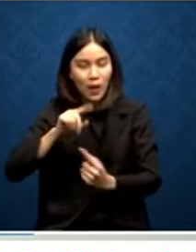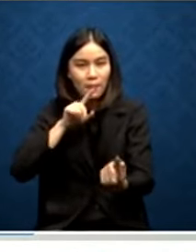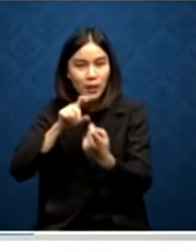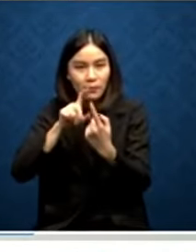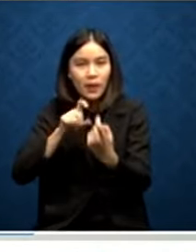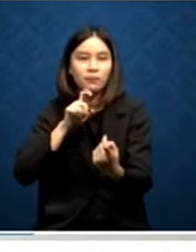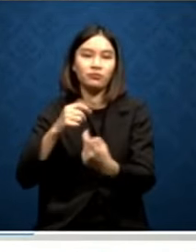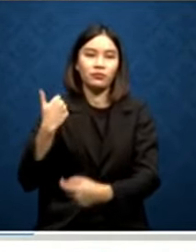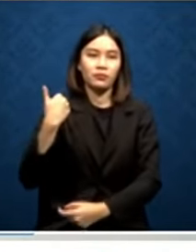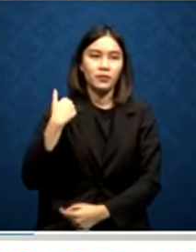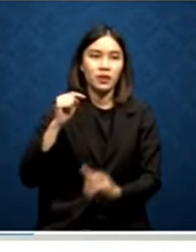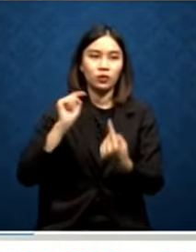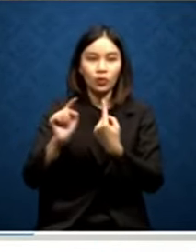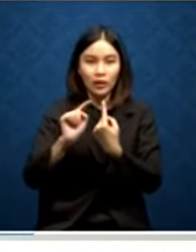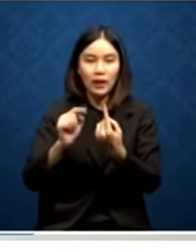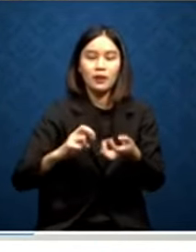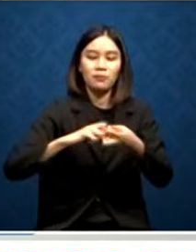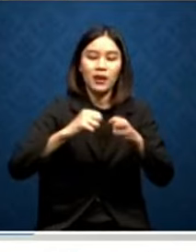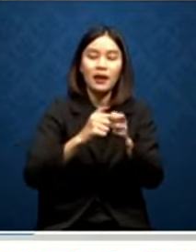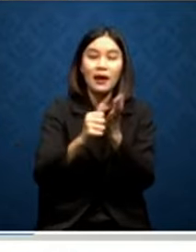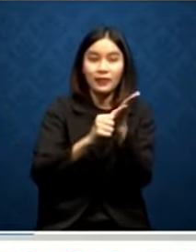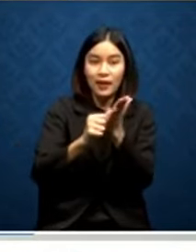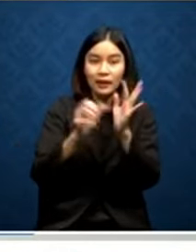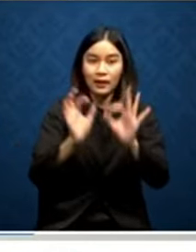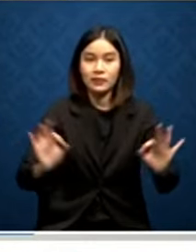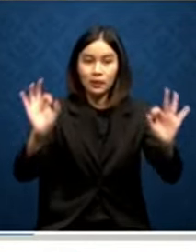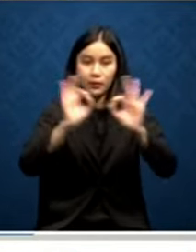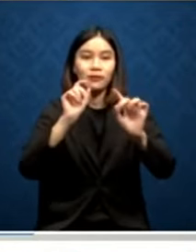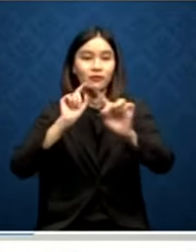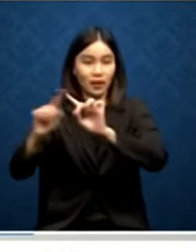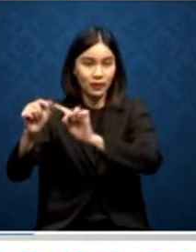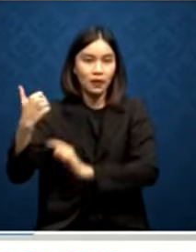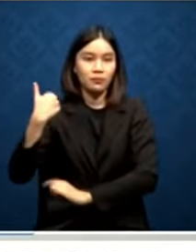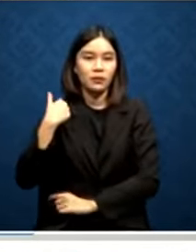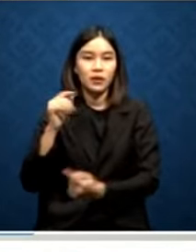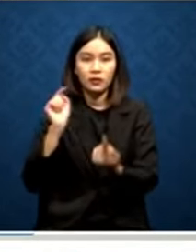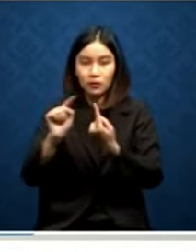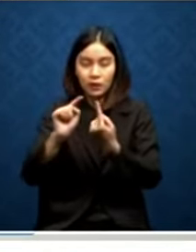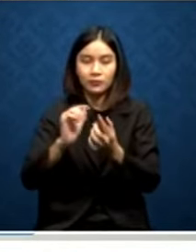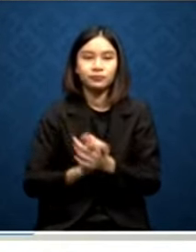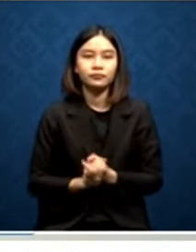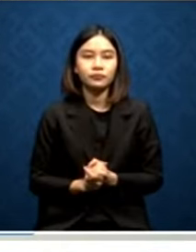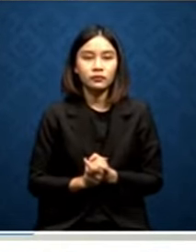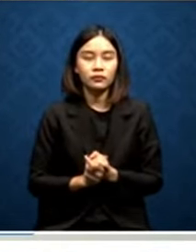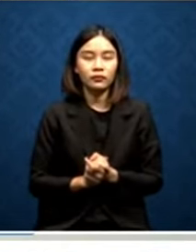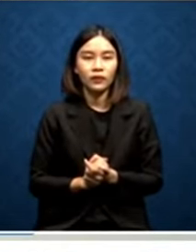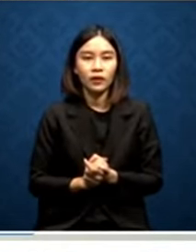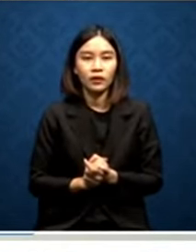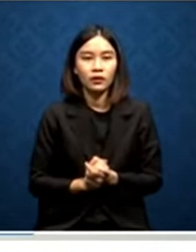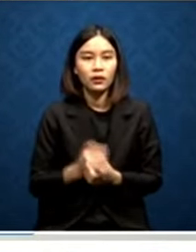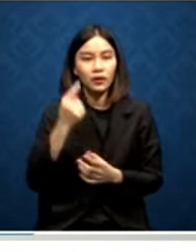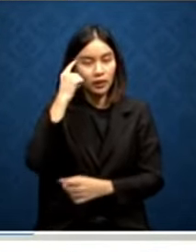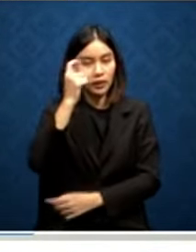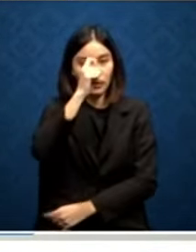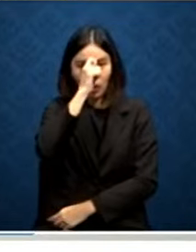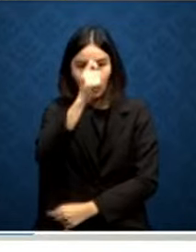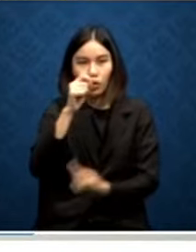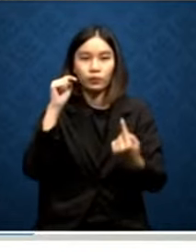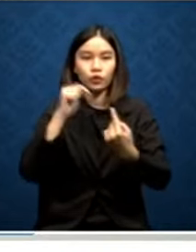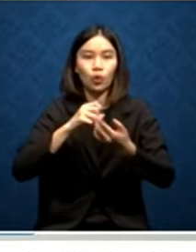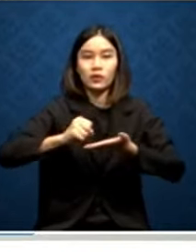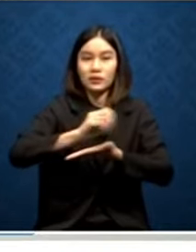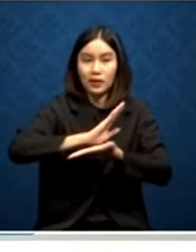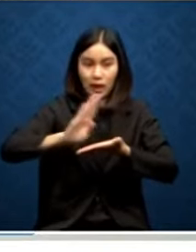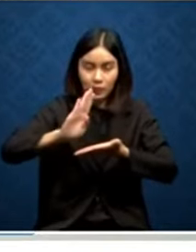ระทู้ถามในการแก้ปัญหาสำคัญสำคัญโดยให้ความเคารพต่อสถา